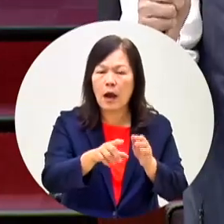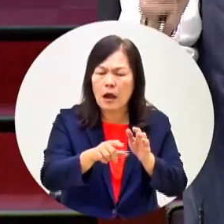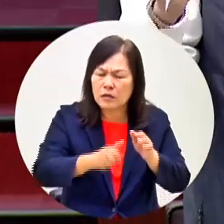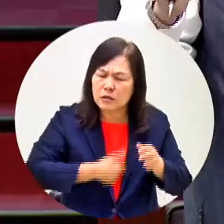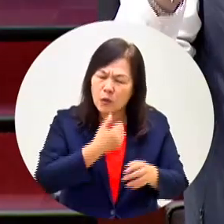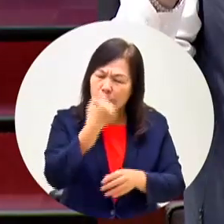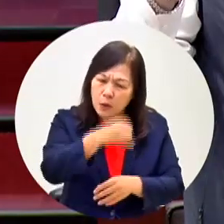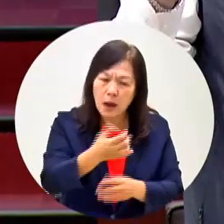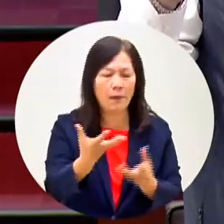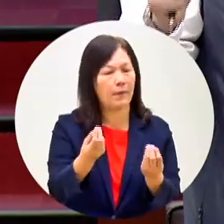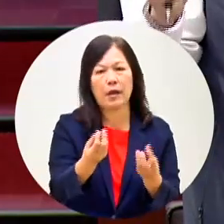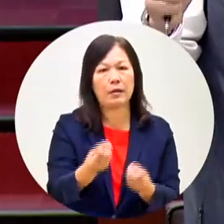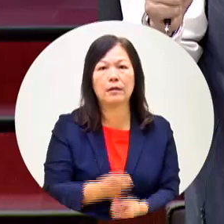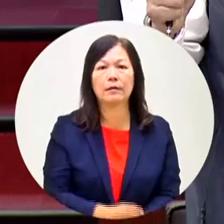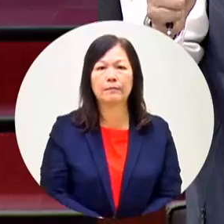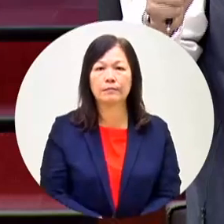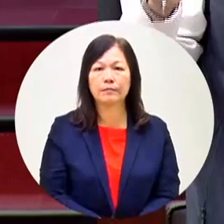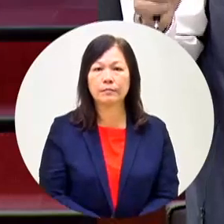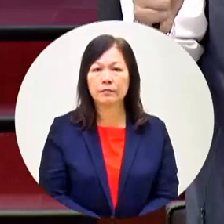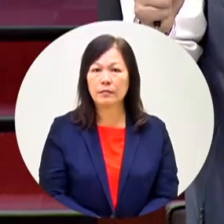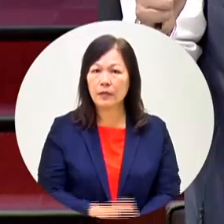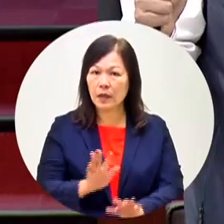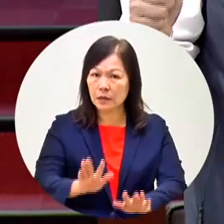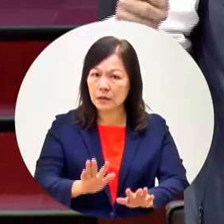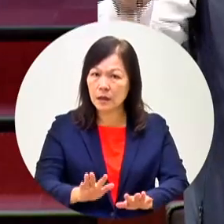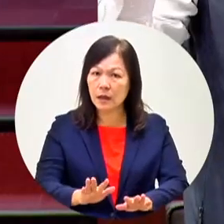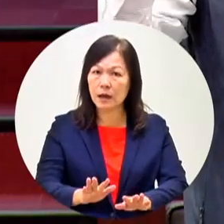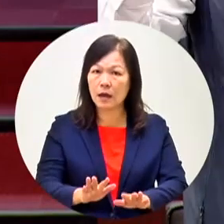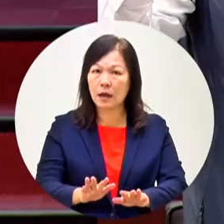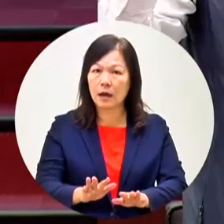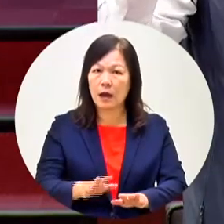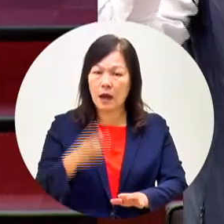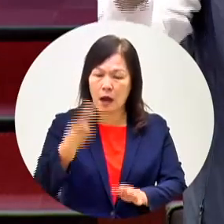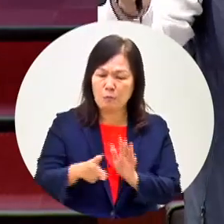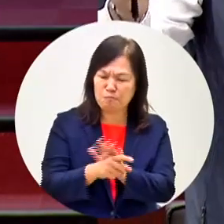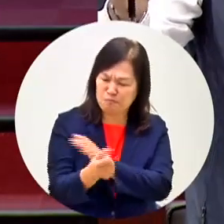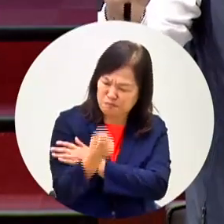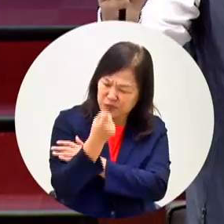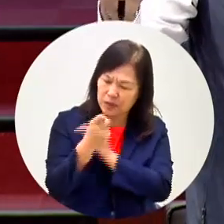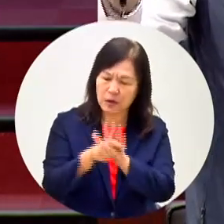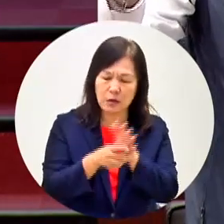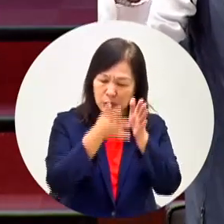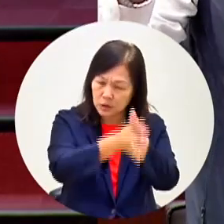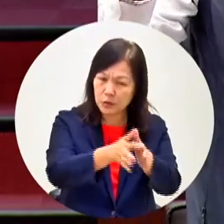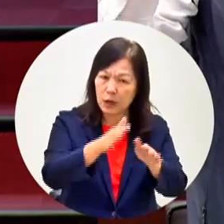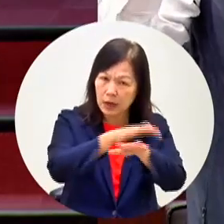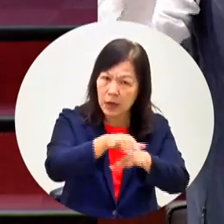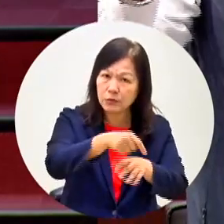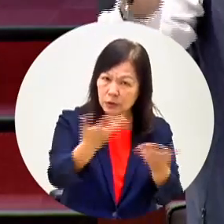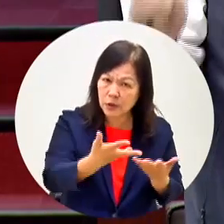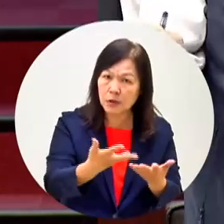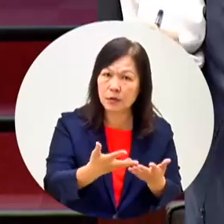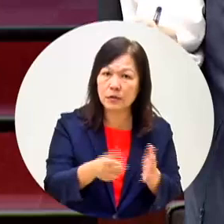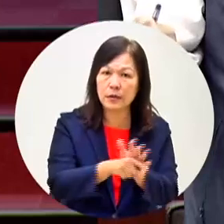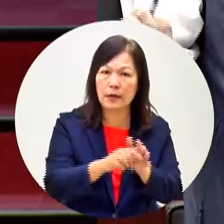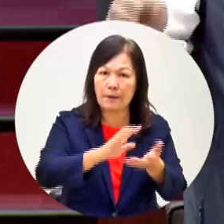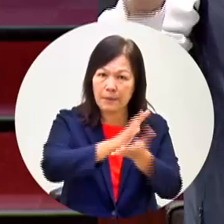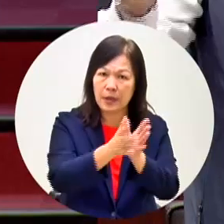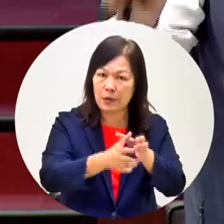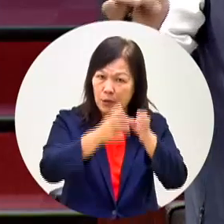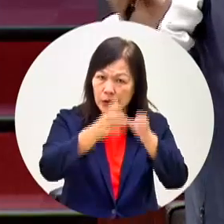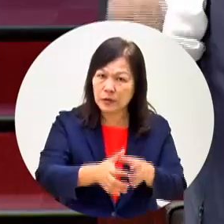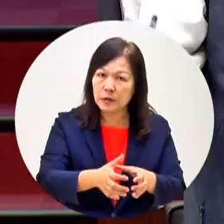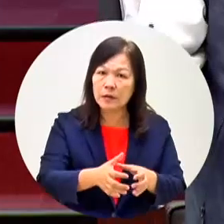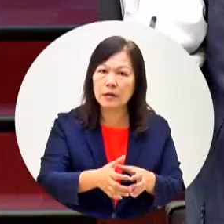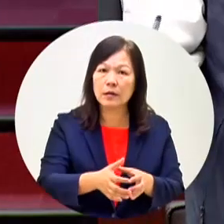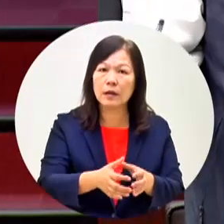前嘛，阮个全力啊，在拼治安啊，在打诈啊，这个查缉毒品、